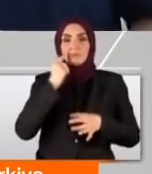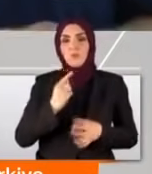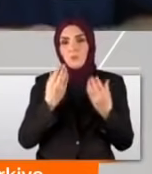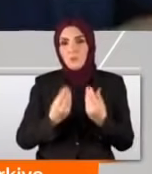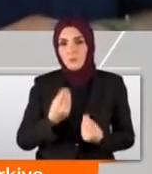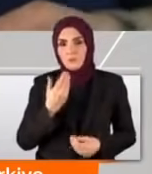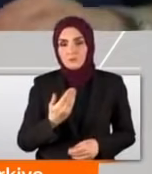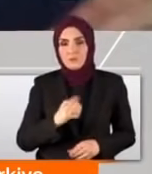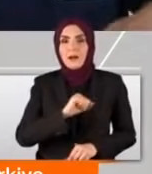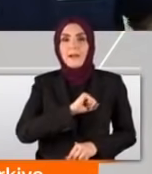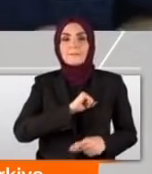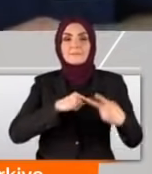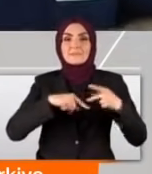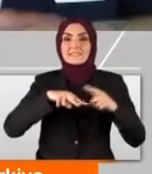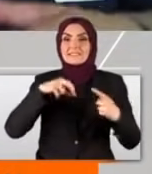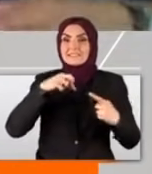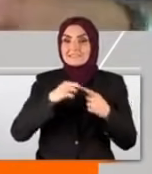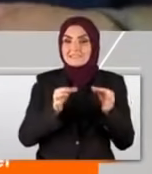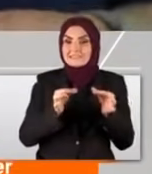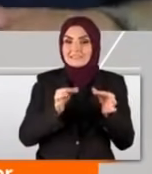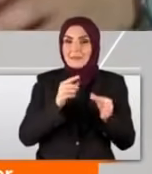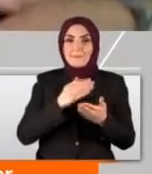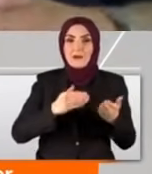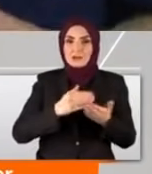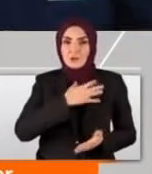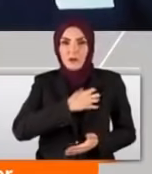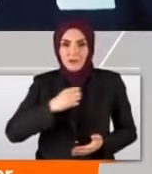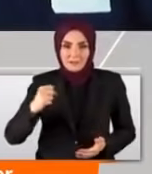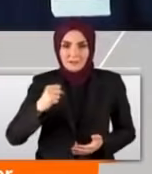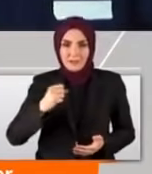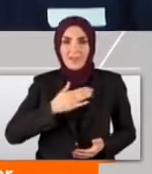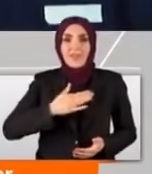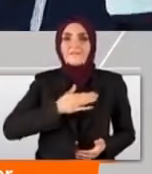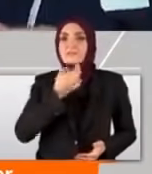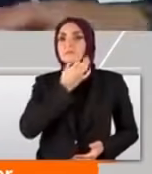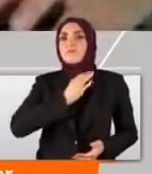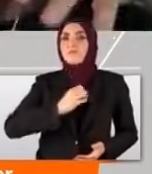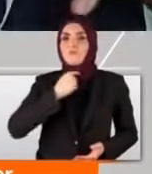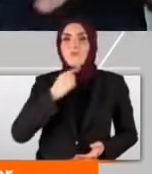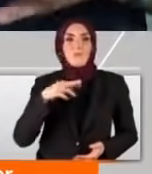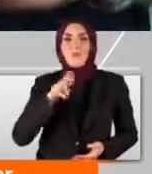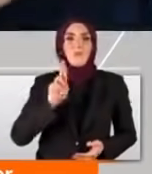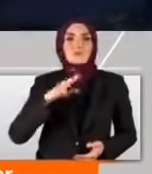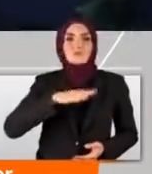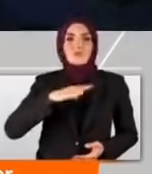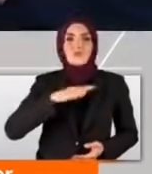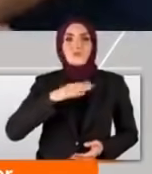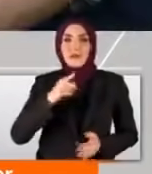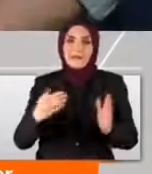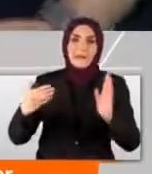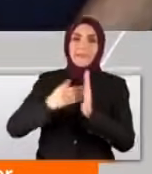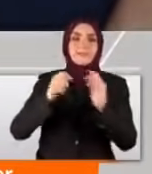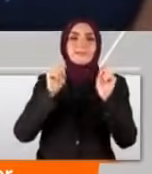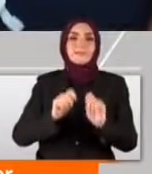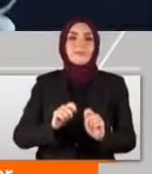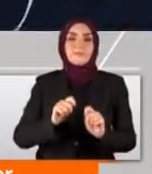çıkartarak nefes borusunu açıp onun açık kısmını yamayarak yaptığımız bir ameliyat. Bu zar bütün kalbi çevreleyen koruyucu bir